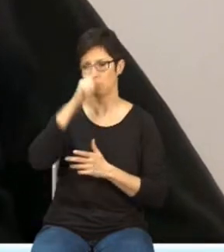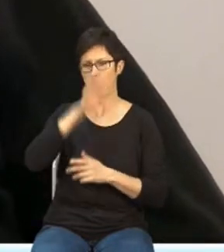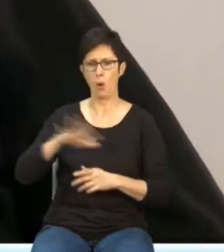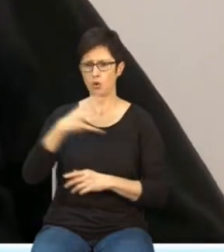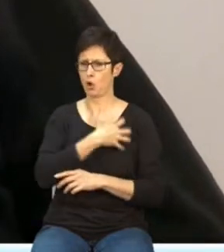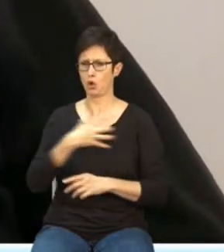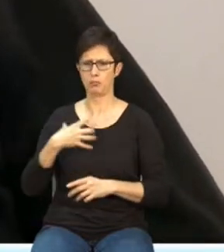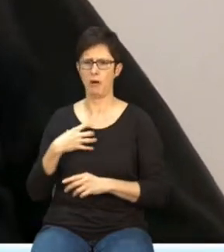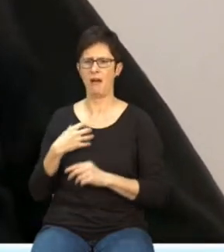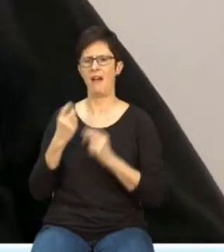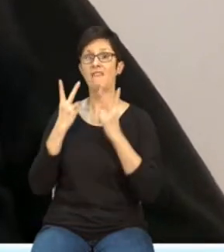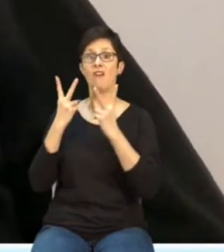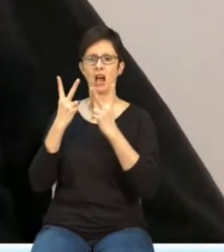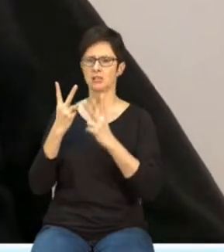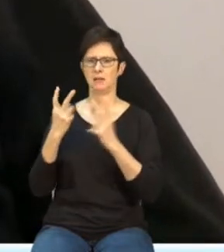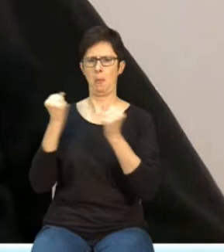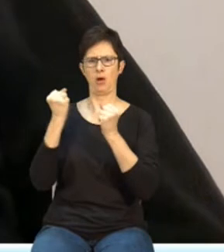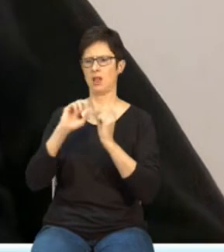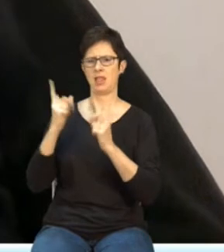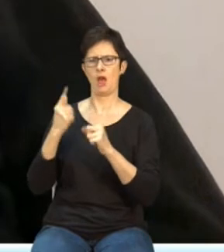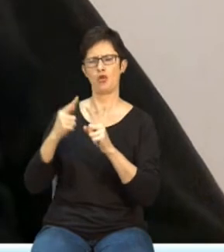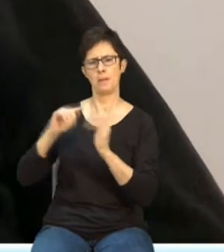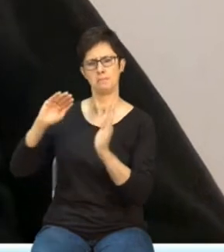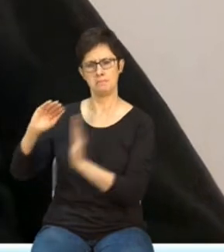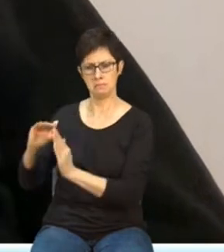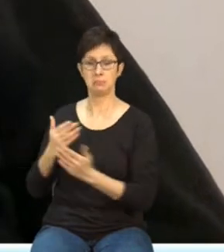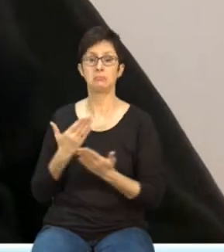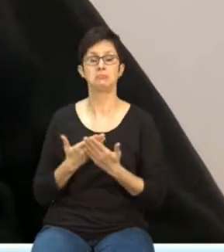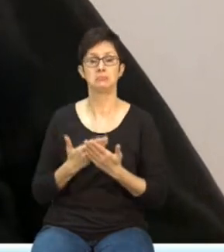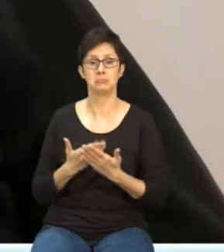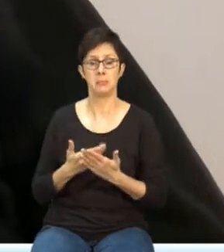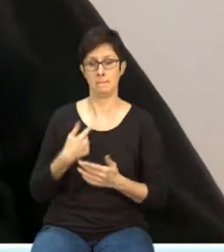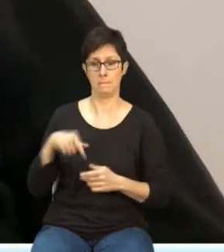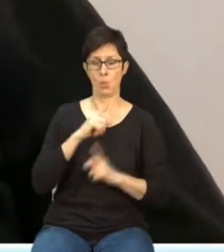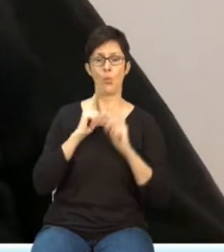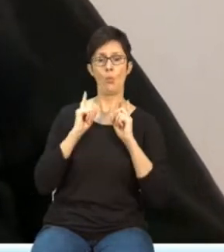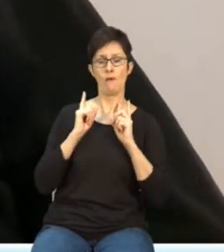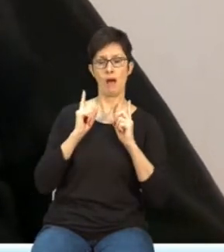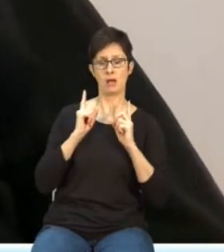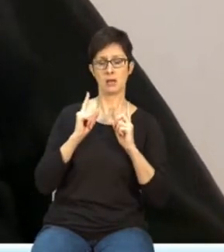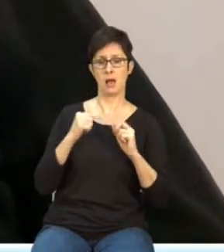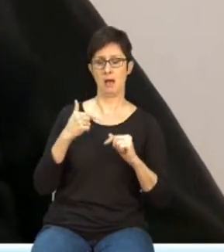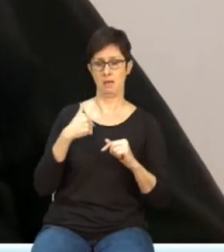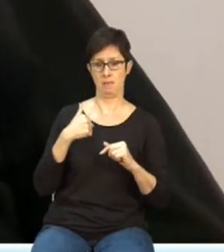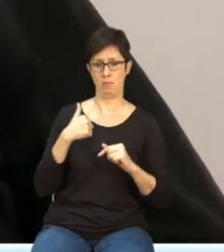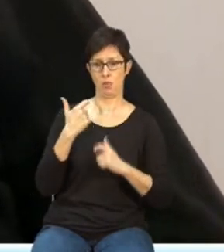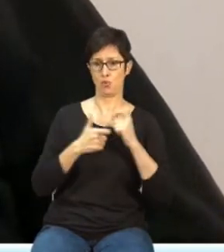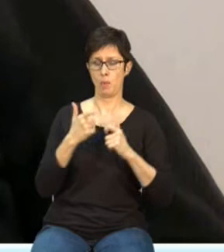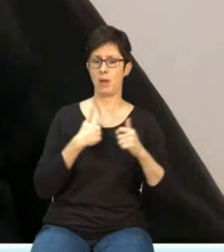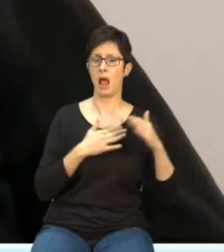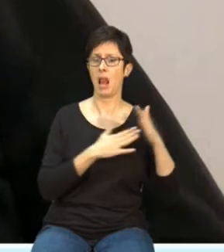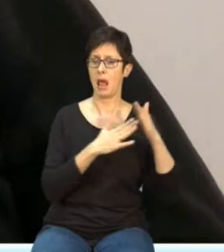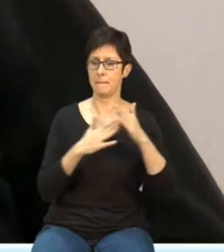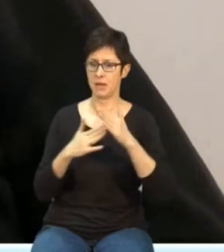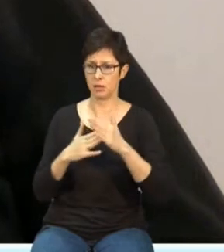istotnej roli A dlaczego tak jest dlatego że uważamy że ustalane przez nas limity są